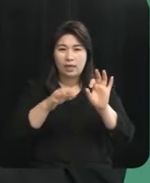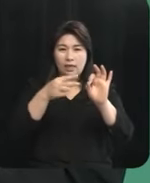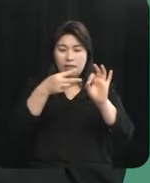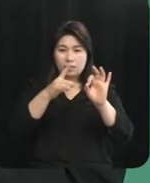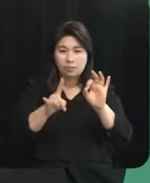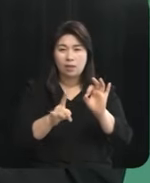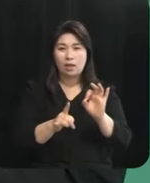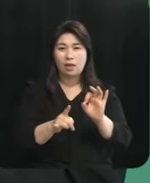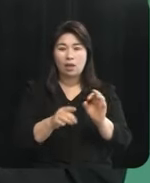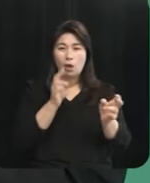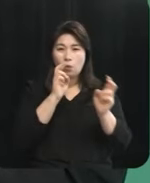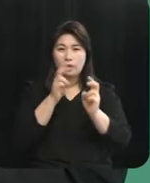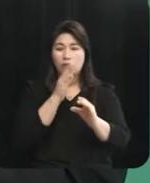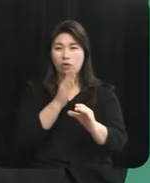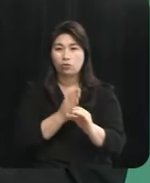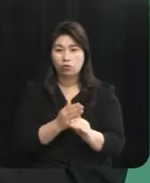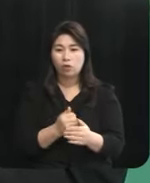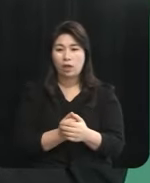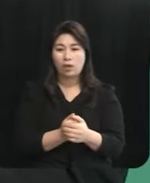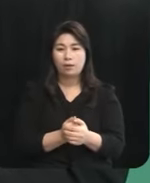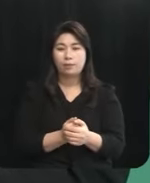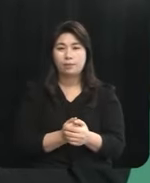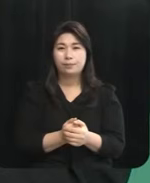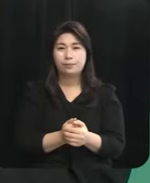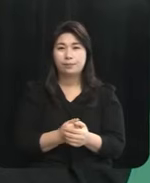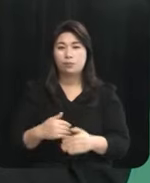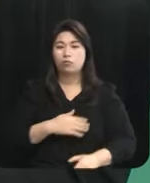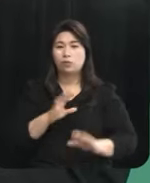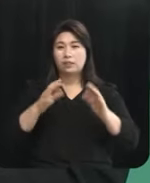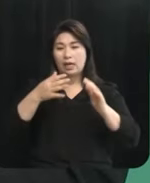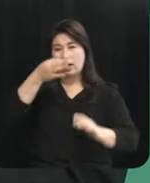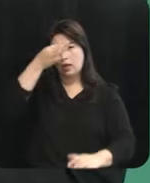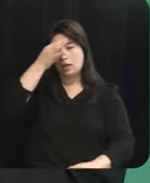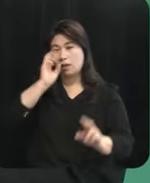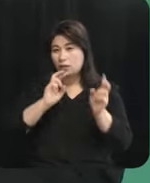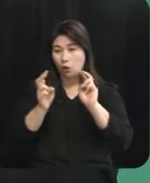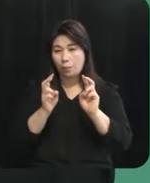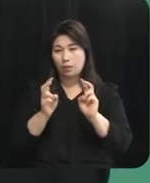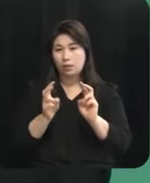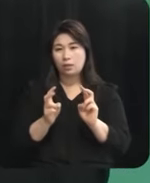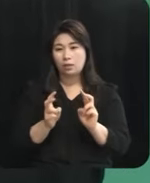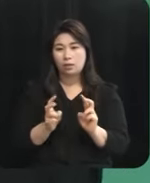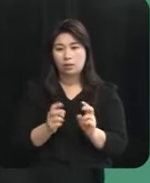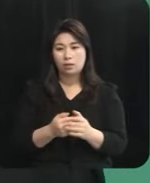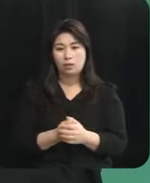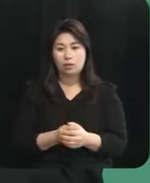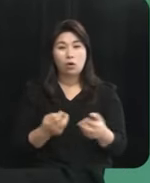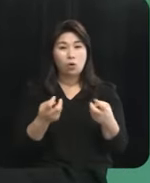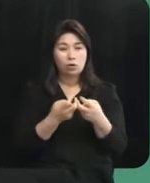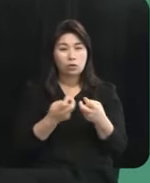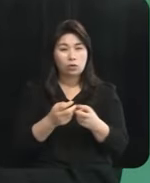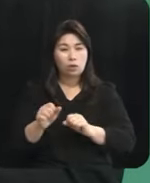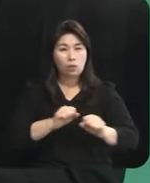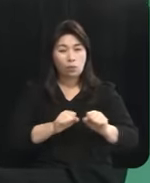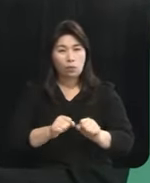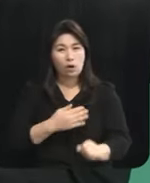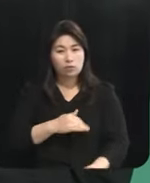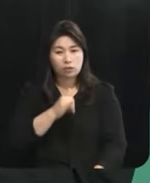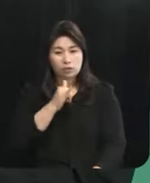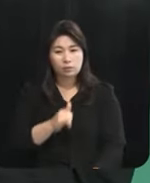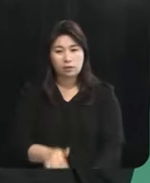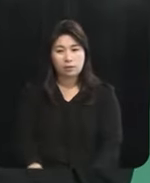에너지 회사 중에서 우리나라 기업이 어떻게 자리잡고 있는지 알고 계실지요